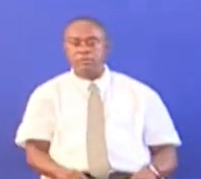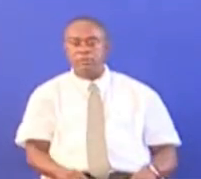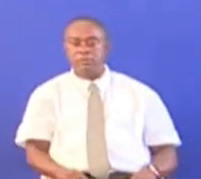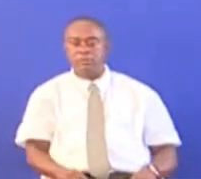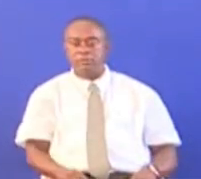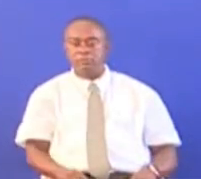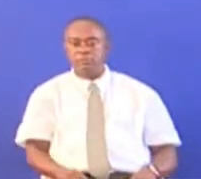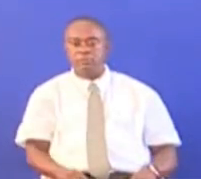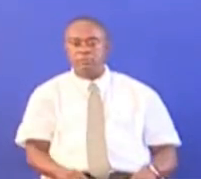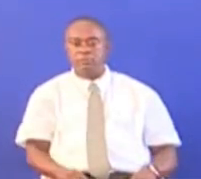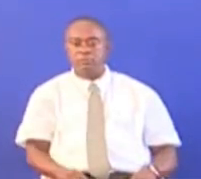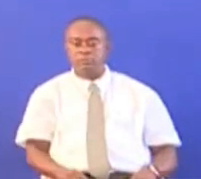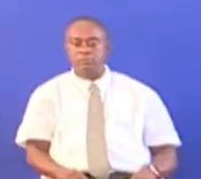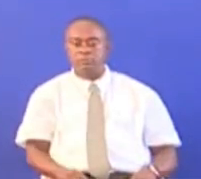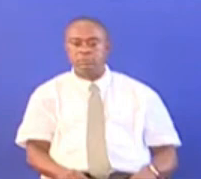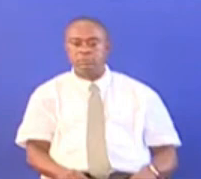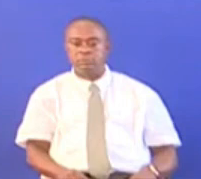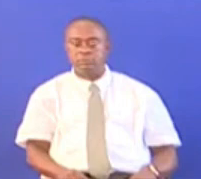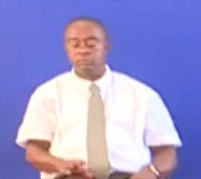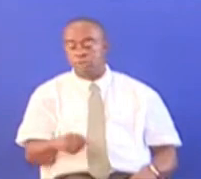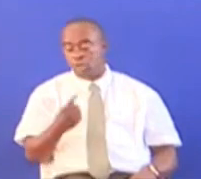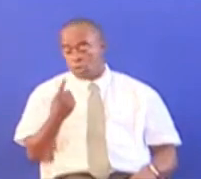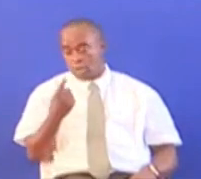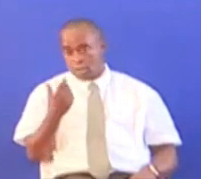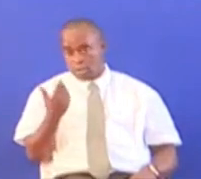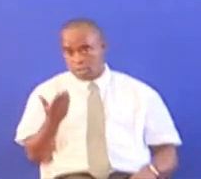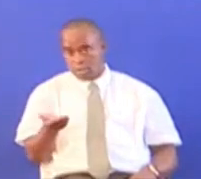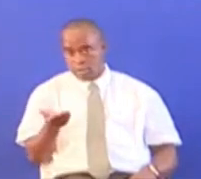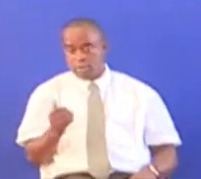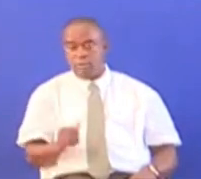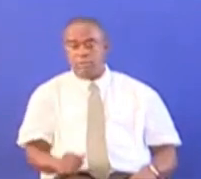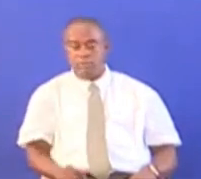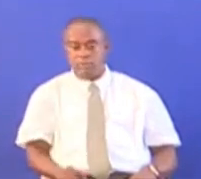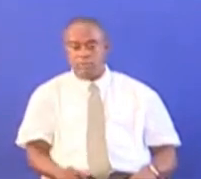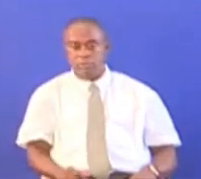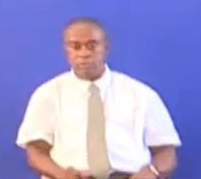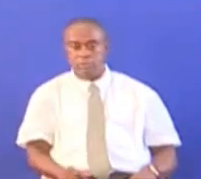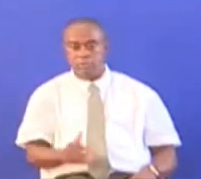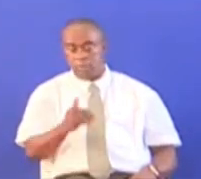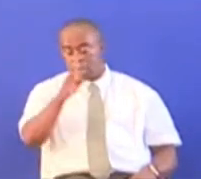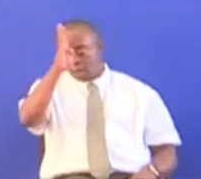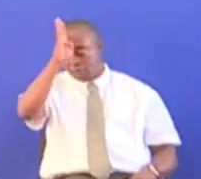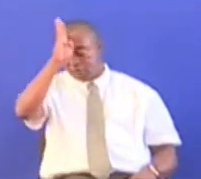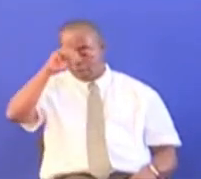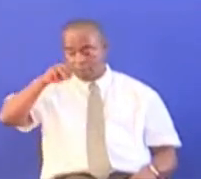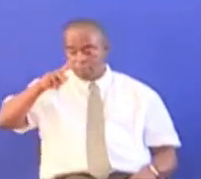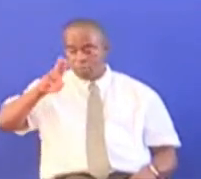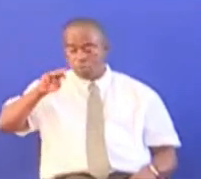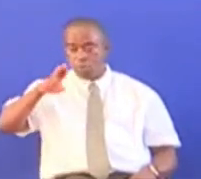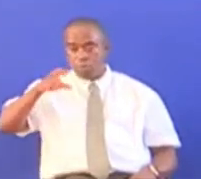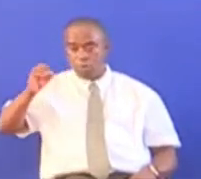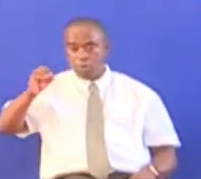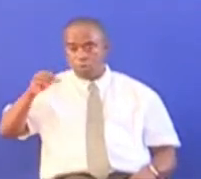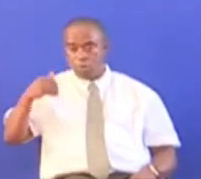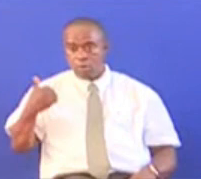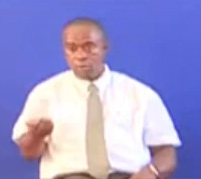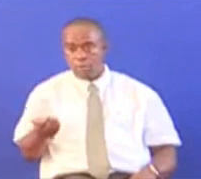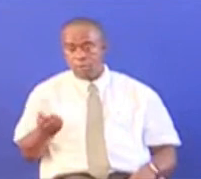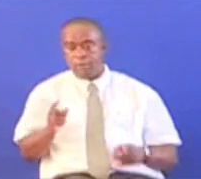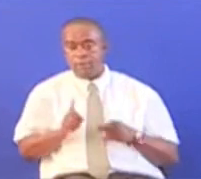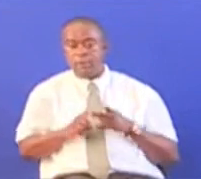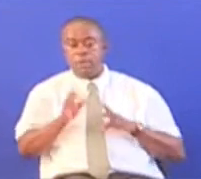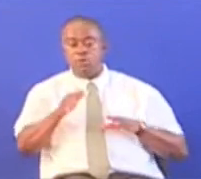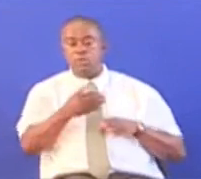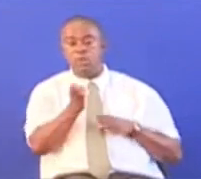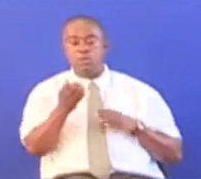yake. Kwanza nikubaliane na hoja ya Profesa Kitila Mkumbo kwamba